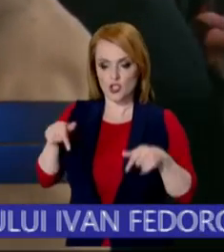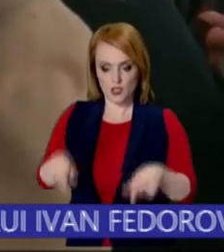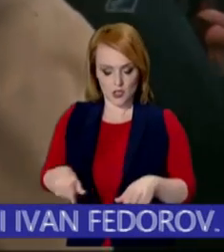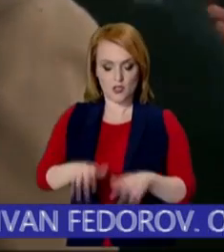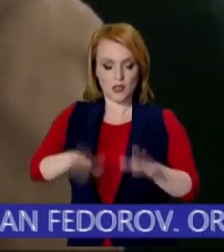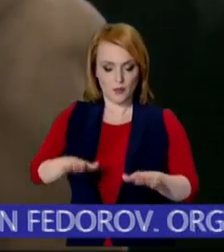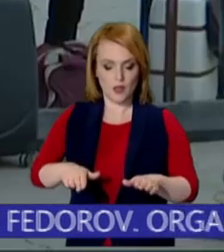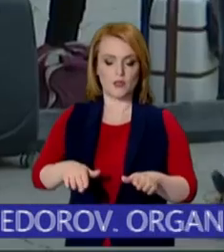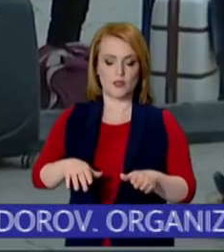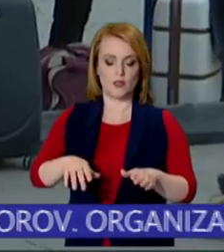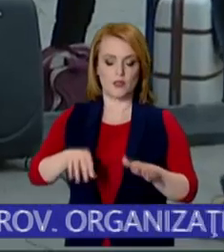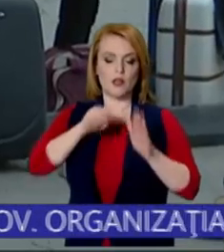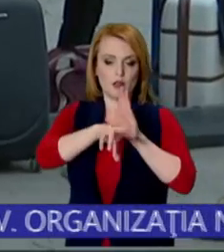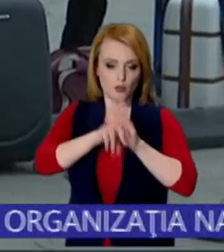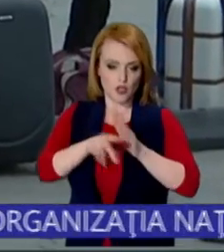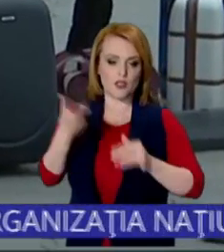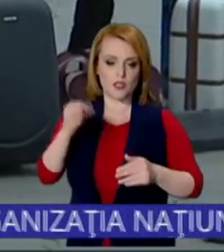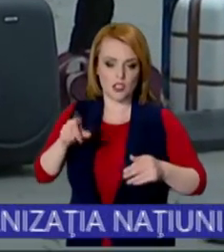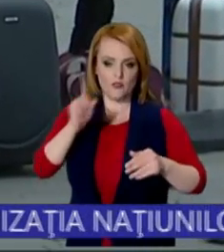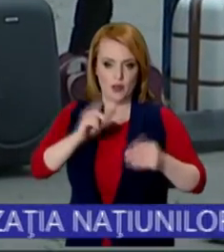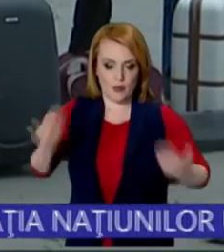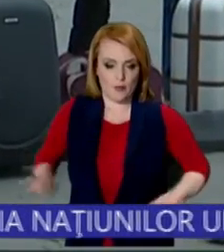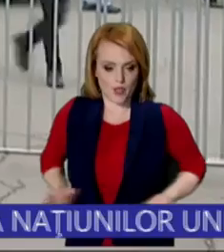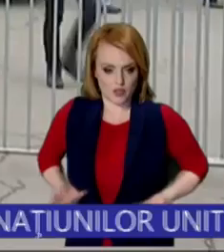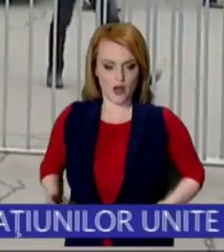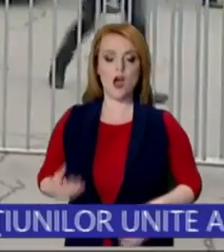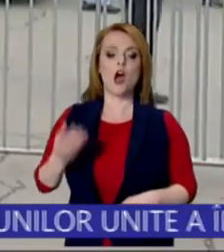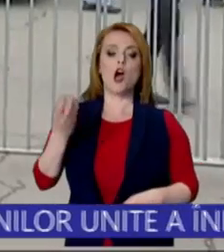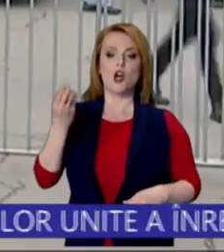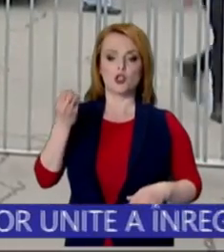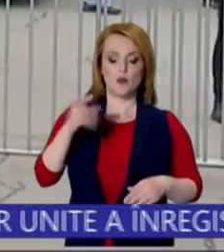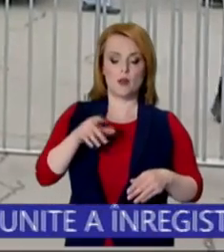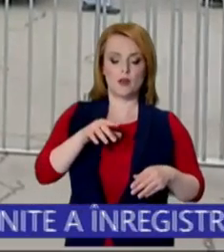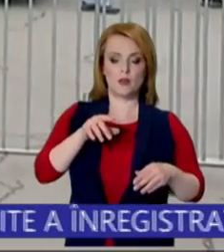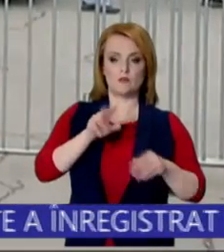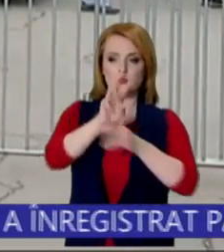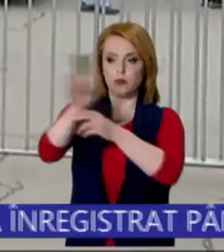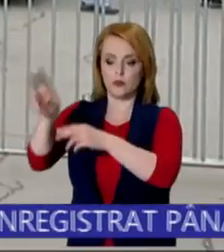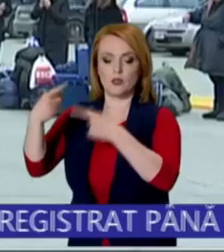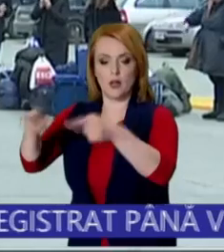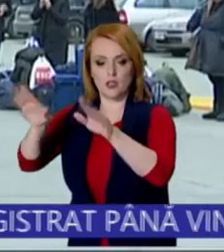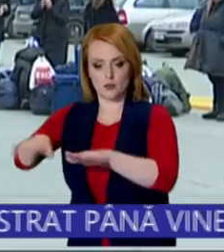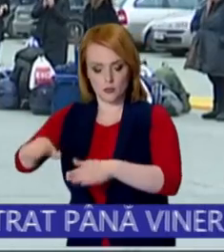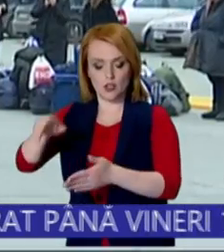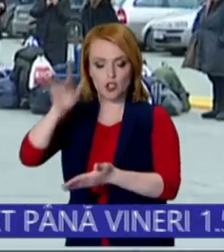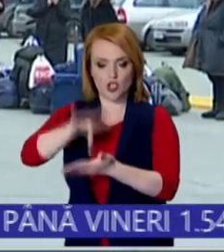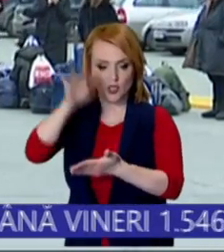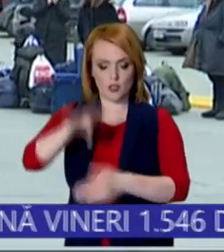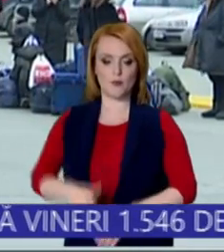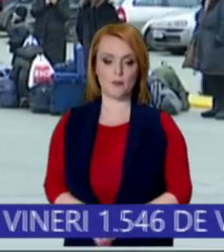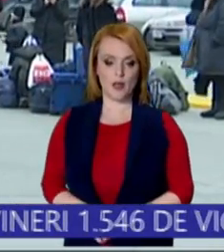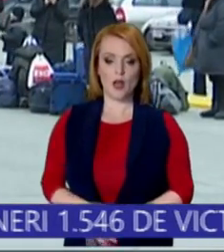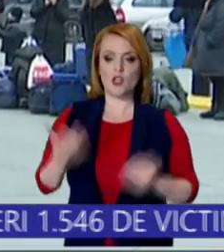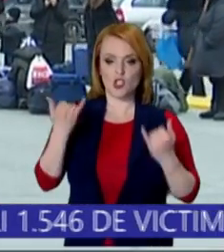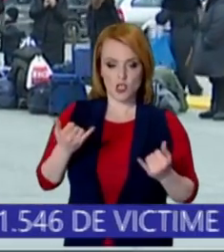administrează împreună cu partenerii privați sau publici 45 de alte centre, de asta nu este mai ușor. A fost foarte complicat în primele zile de gestiona